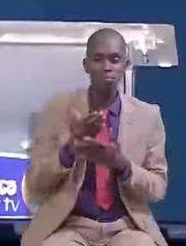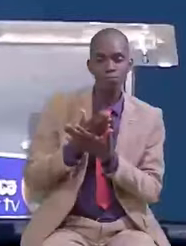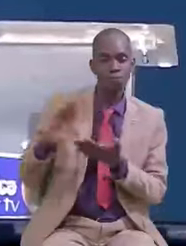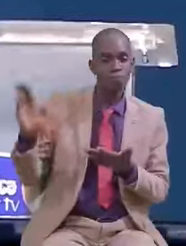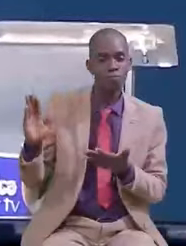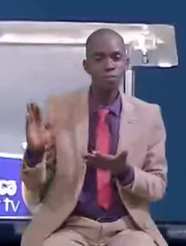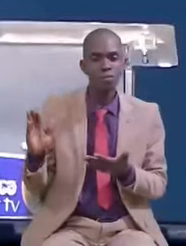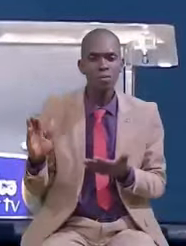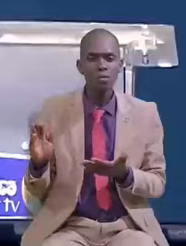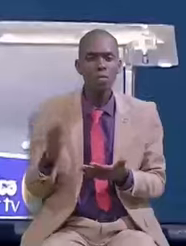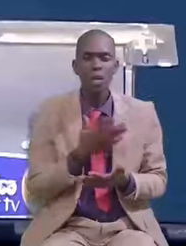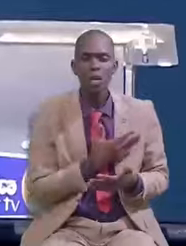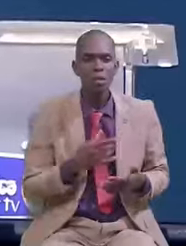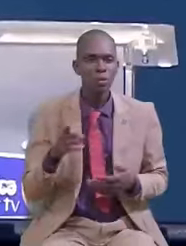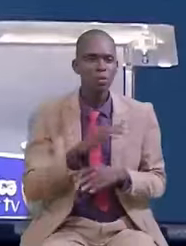mauvais.